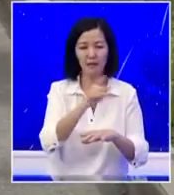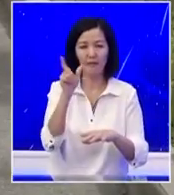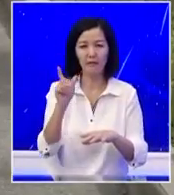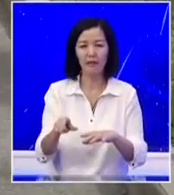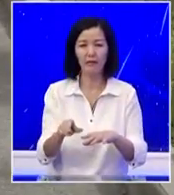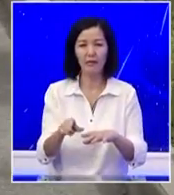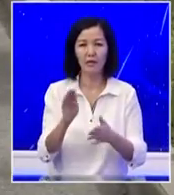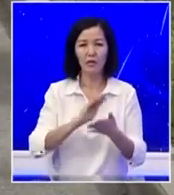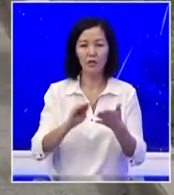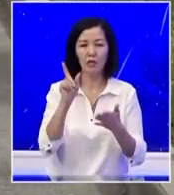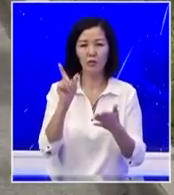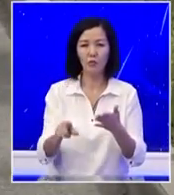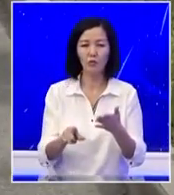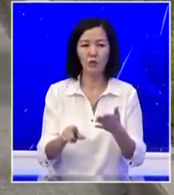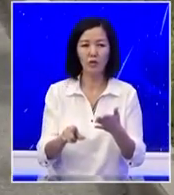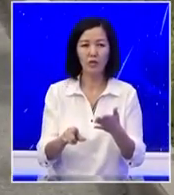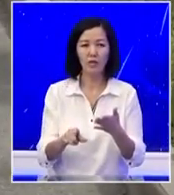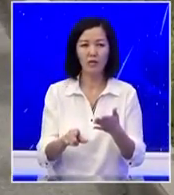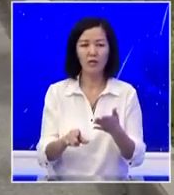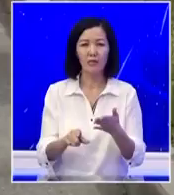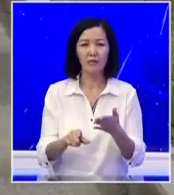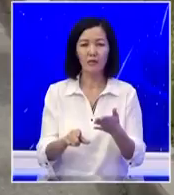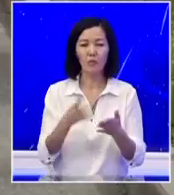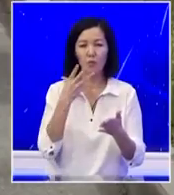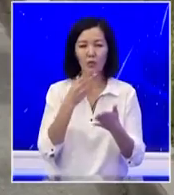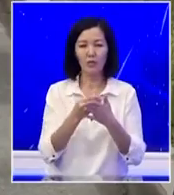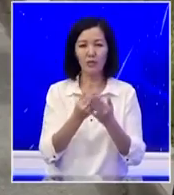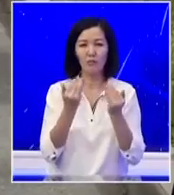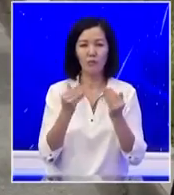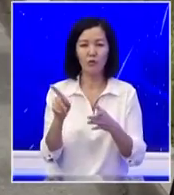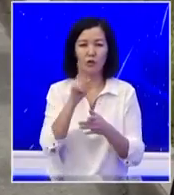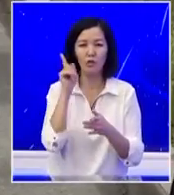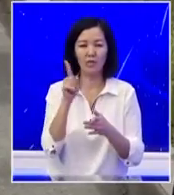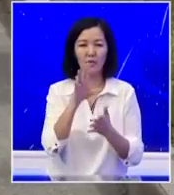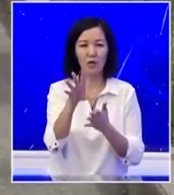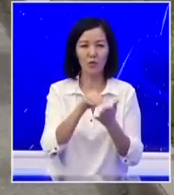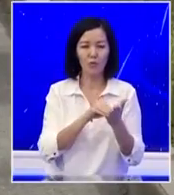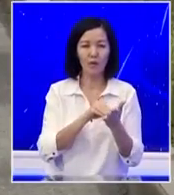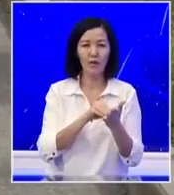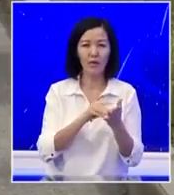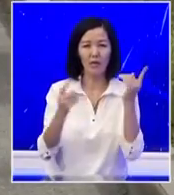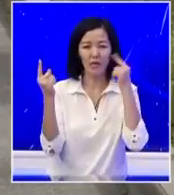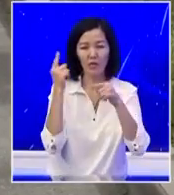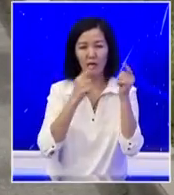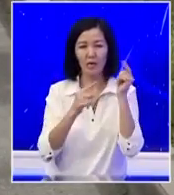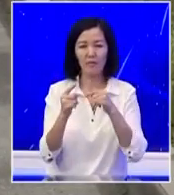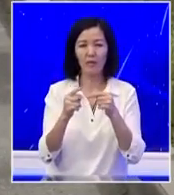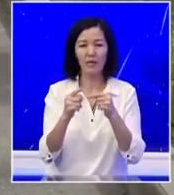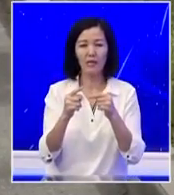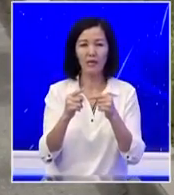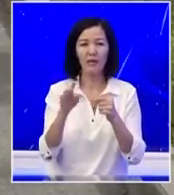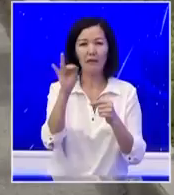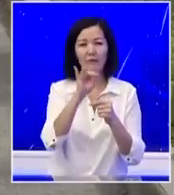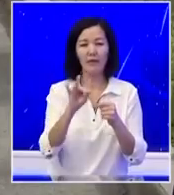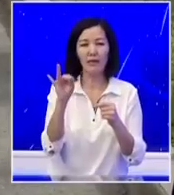жүйрік жазушы, өнегелі өмір жолы, адами қасиеттері бүгінгі жас ұрпаққа үлгі, ал оның шығармалары әдебиет